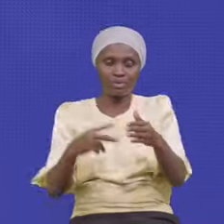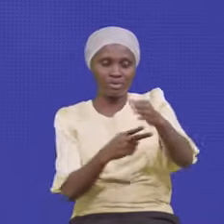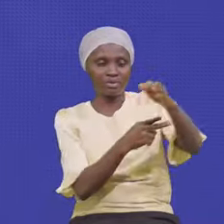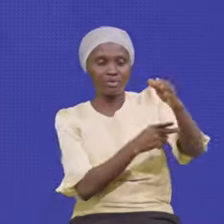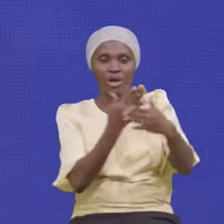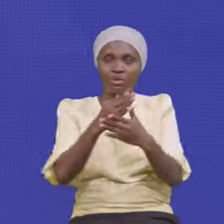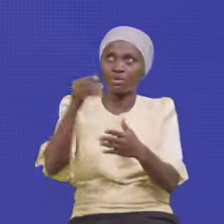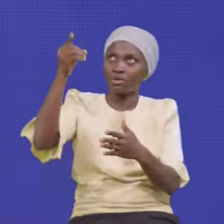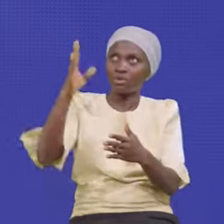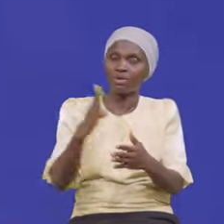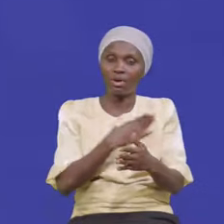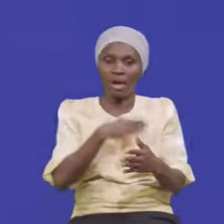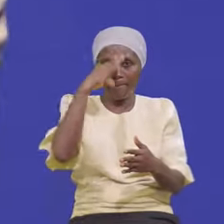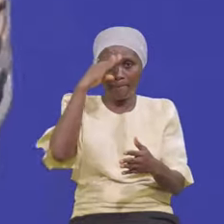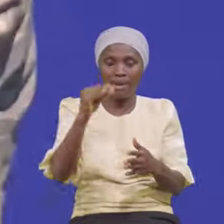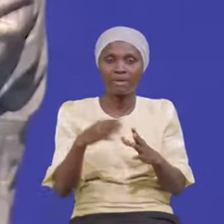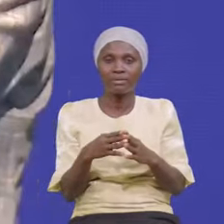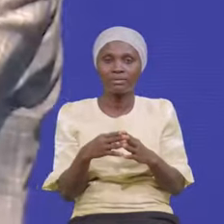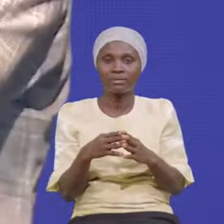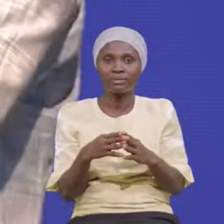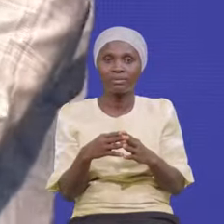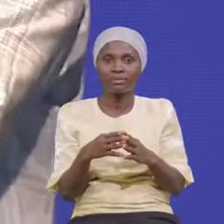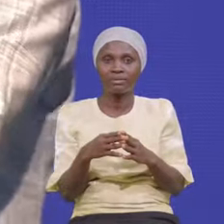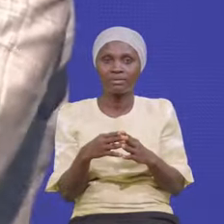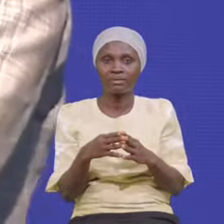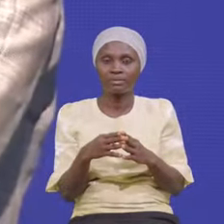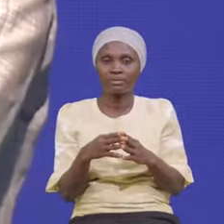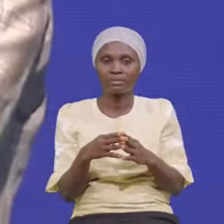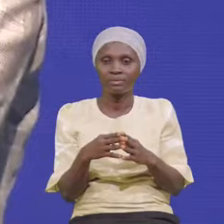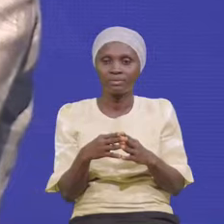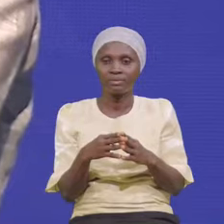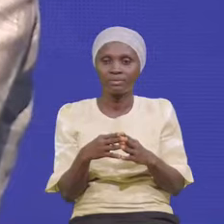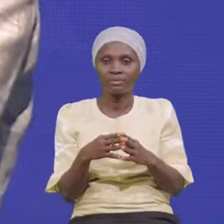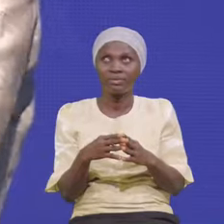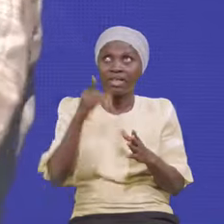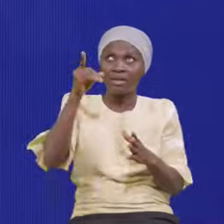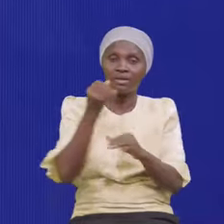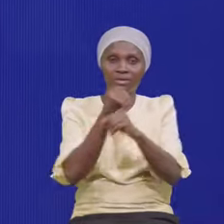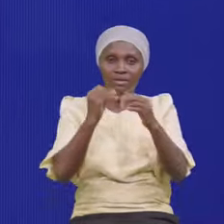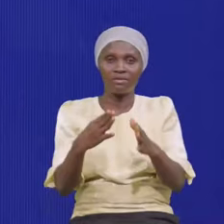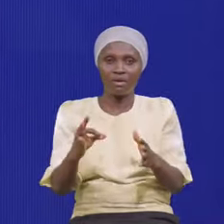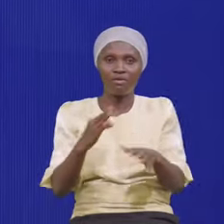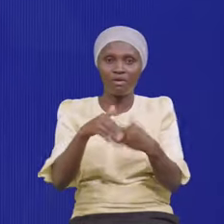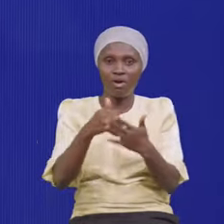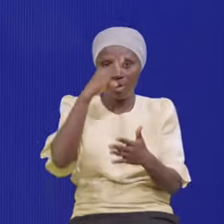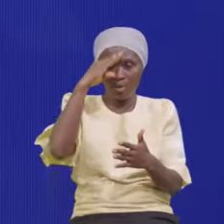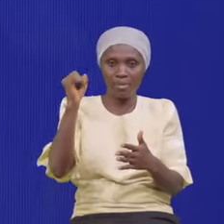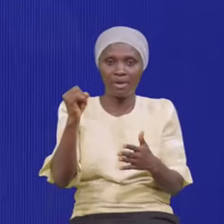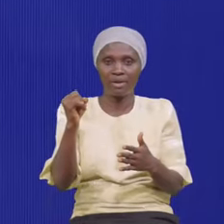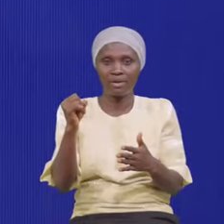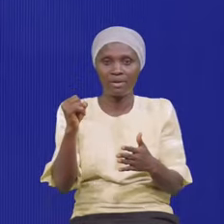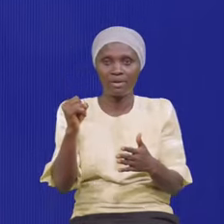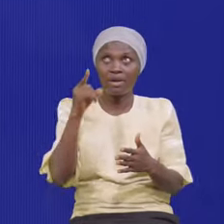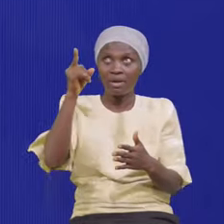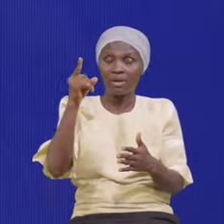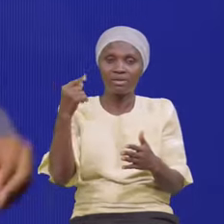and man. ఆయన దేవునికి మానవునికి మధ్య వారధి నిర్మాణం చేశాడు. He is the savior of all men. ఆయన మానవాళి యొక్క రక్షకుడు. He is the redeemer